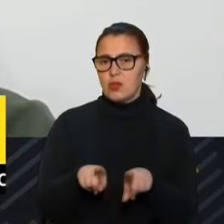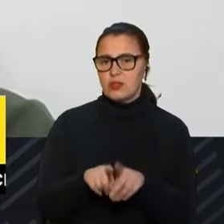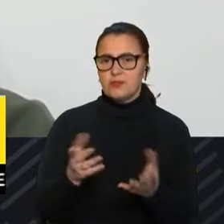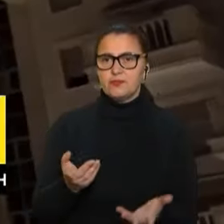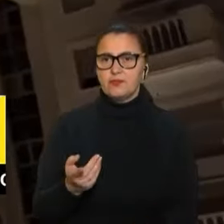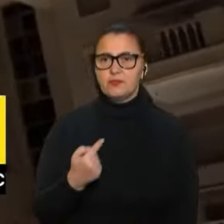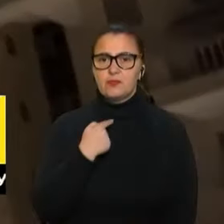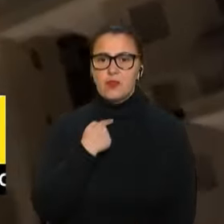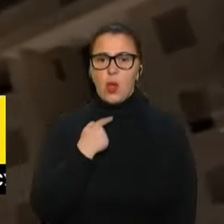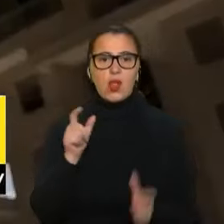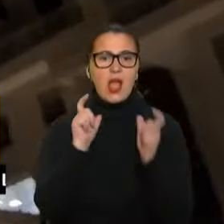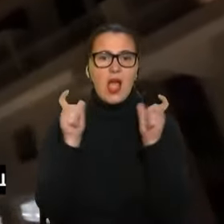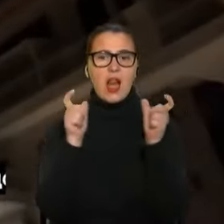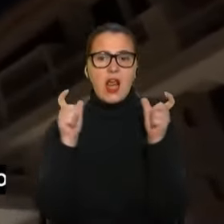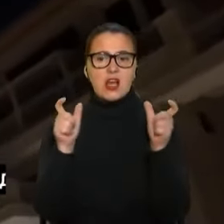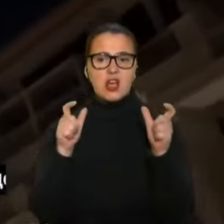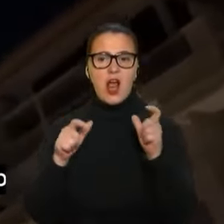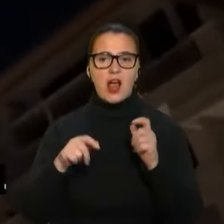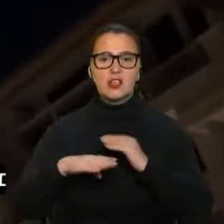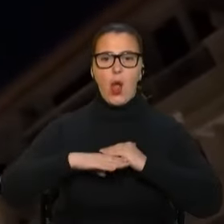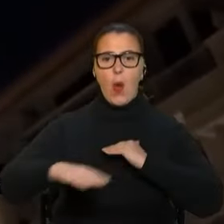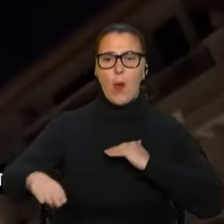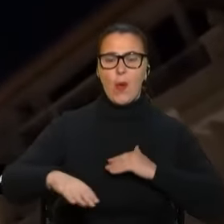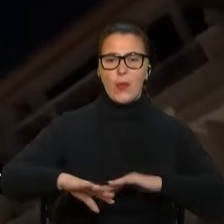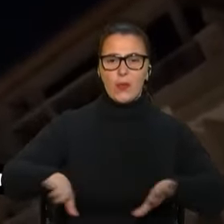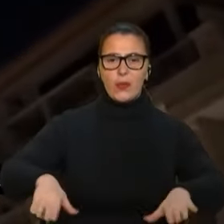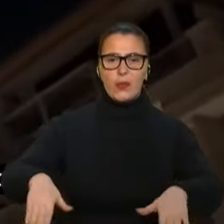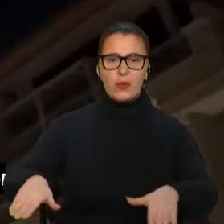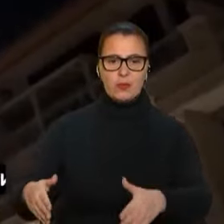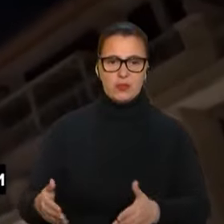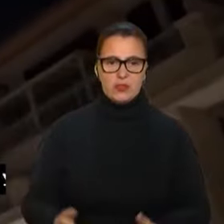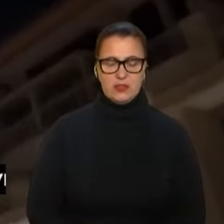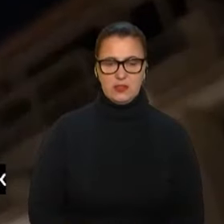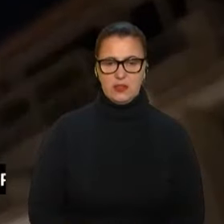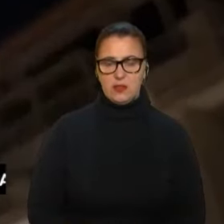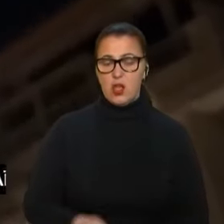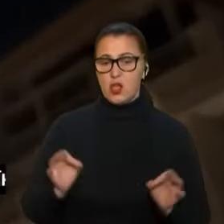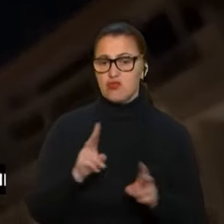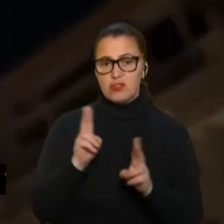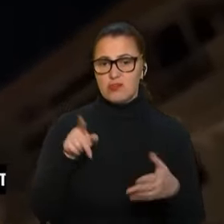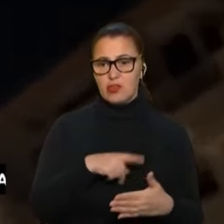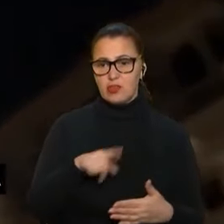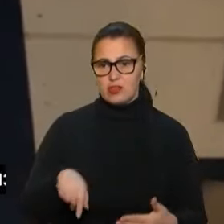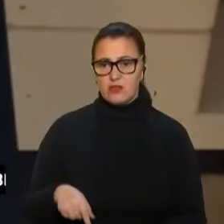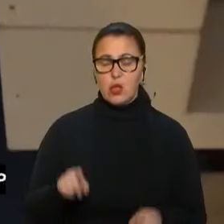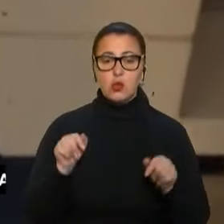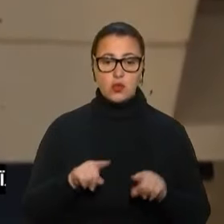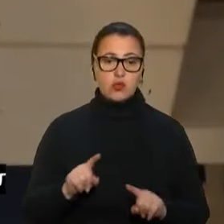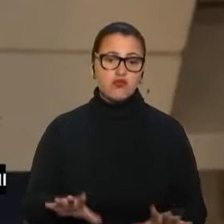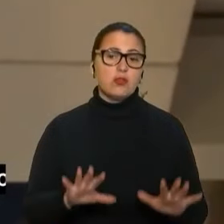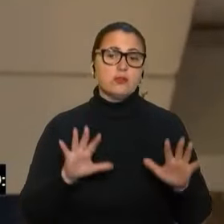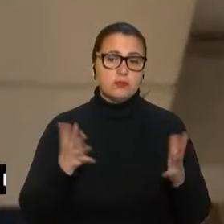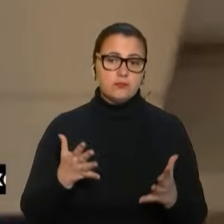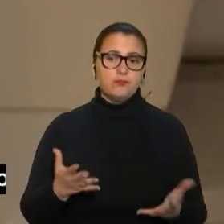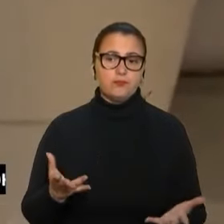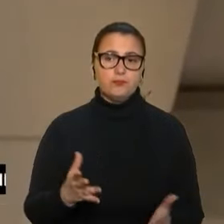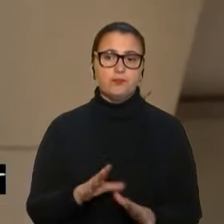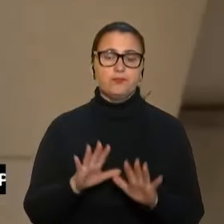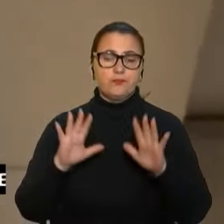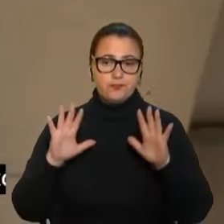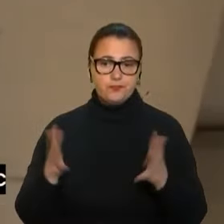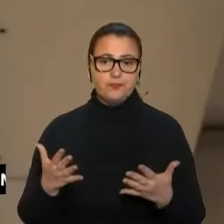вопиющего в пустыне, то есть никто не хотел нас слушать, никто нам не верил. В конце концов, то, что произошло, произошло. В общем, в